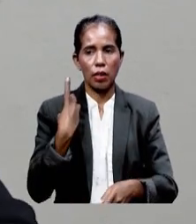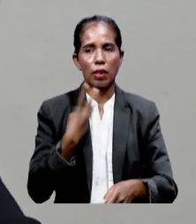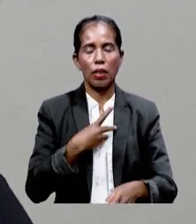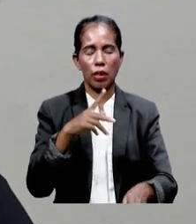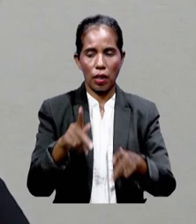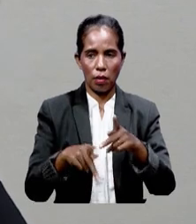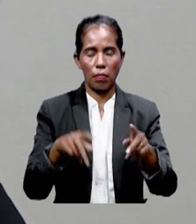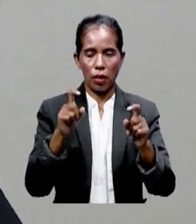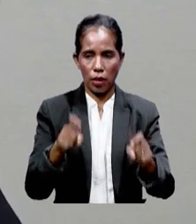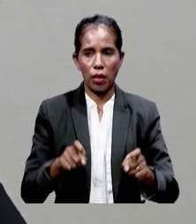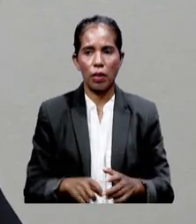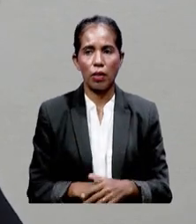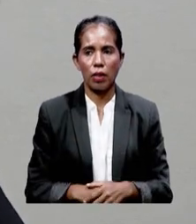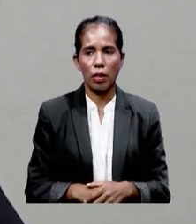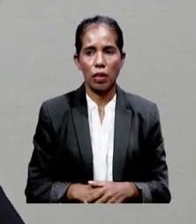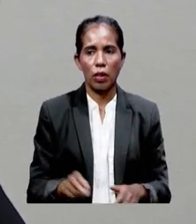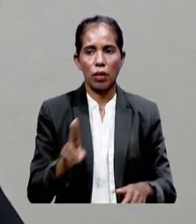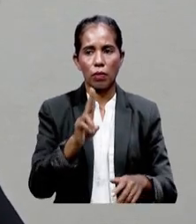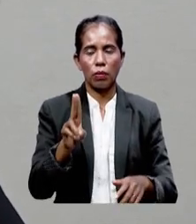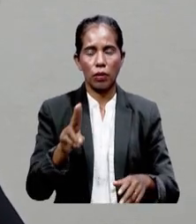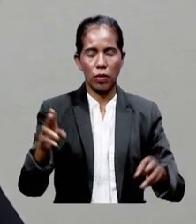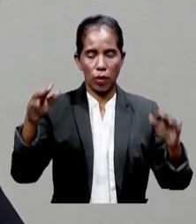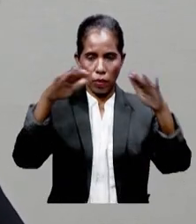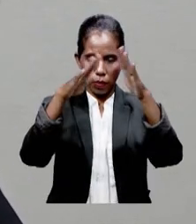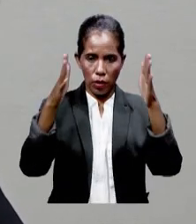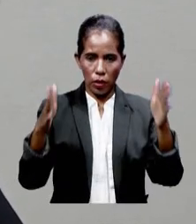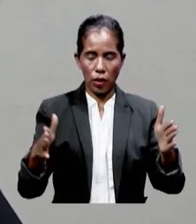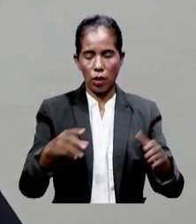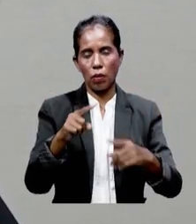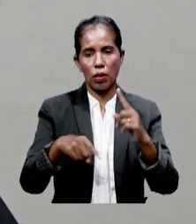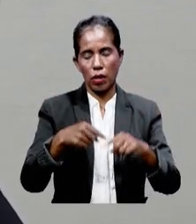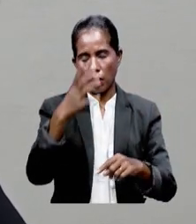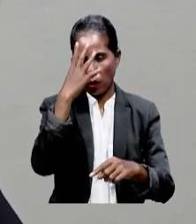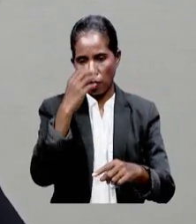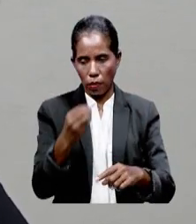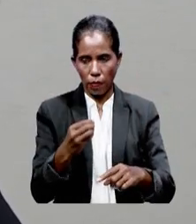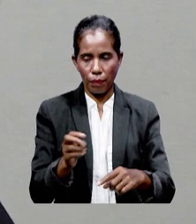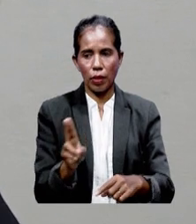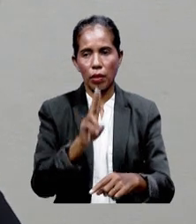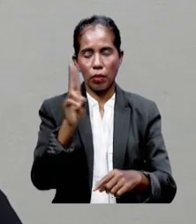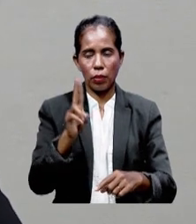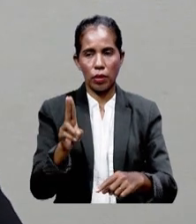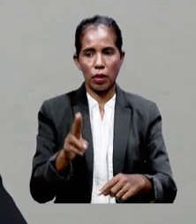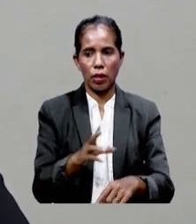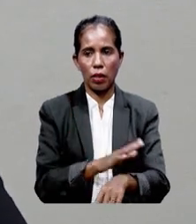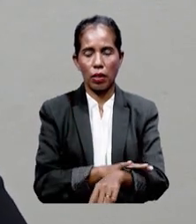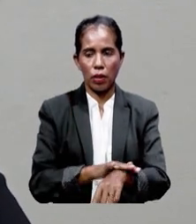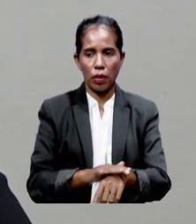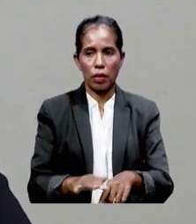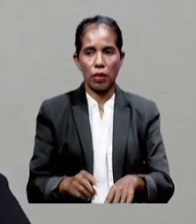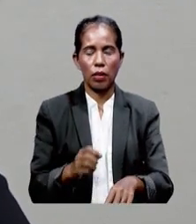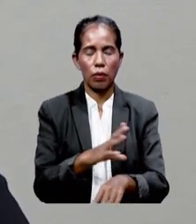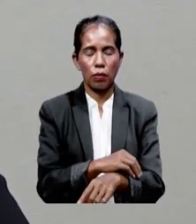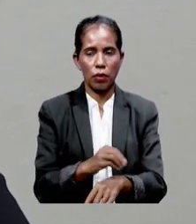tenki utiliza muskatir wa hira descansa ya loron o utiliza repelente o si tukune